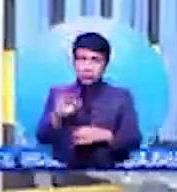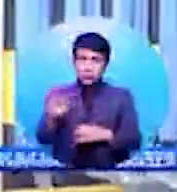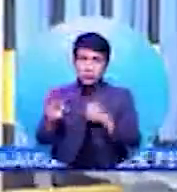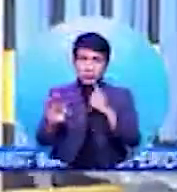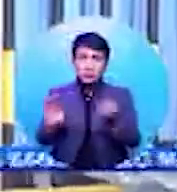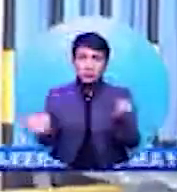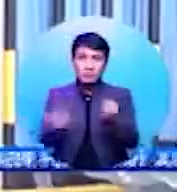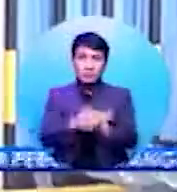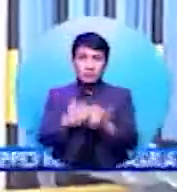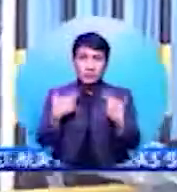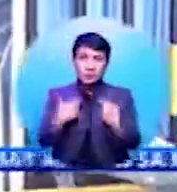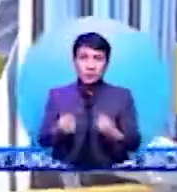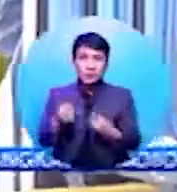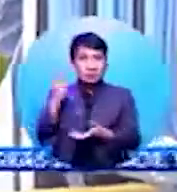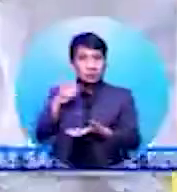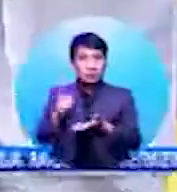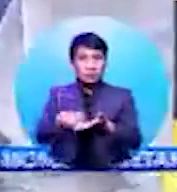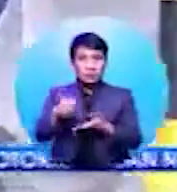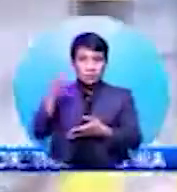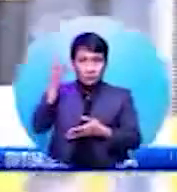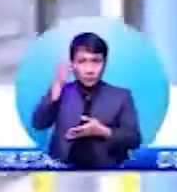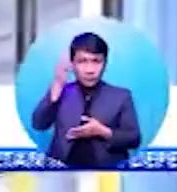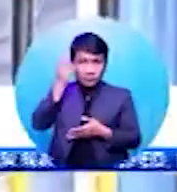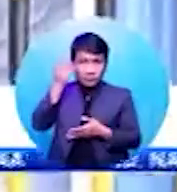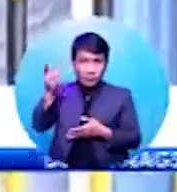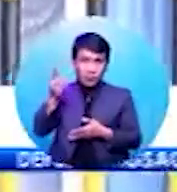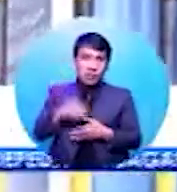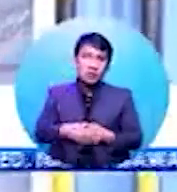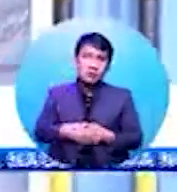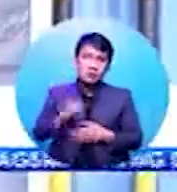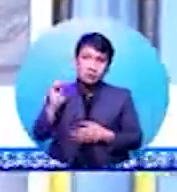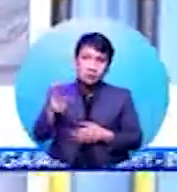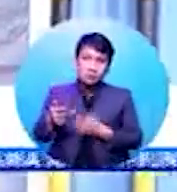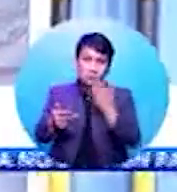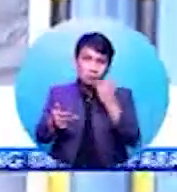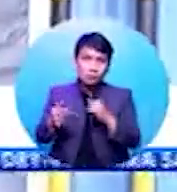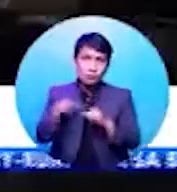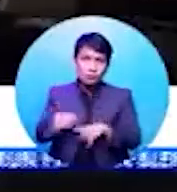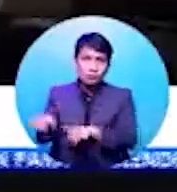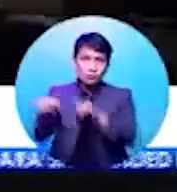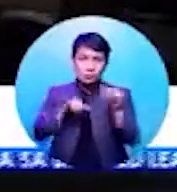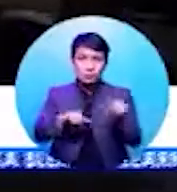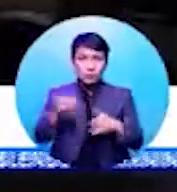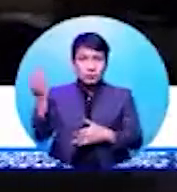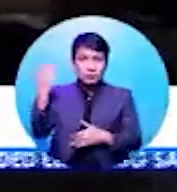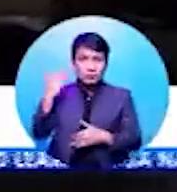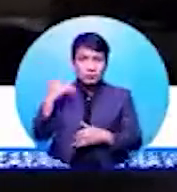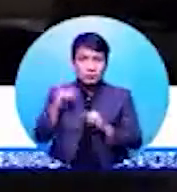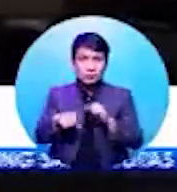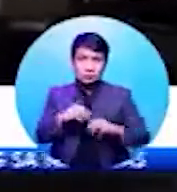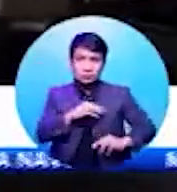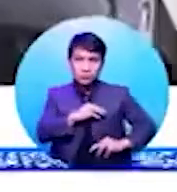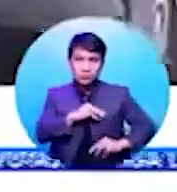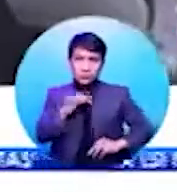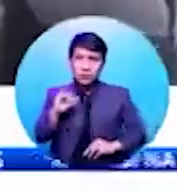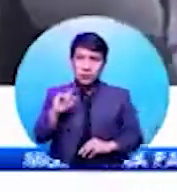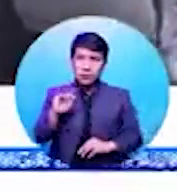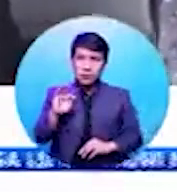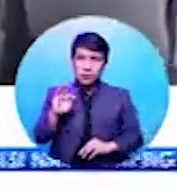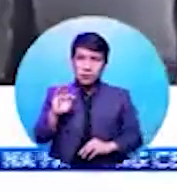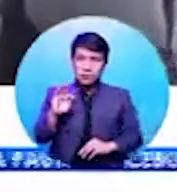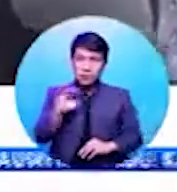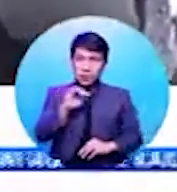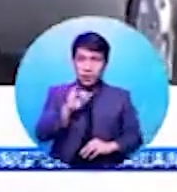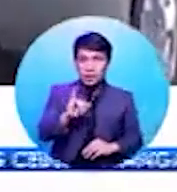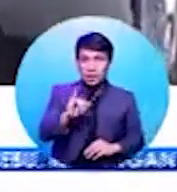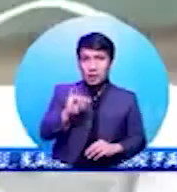pinapanawagan sibakin si Health Secretary Francisco Duque III at lahat ng mga dating militar sa IATF.